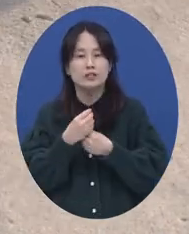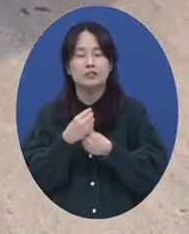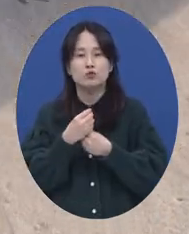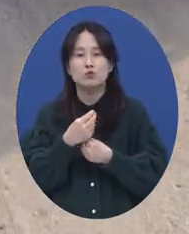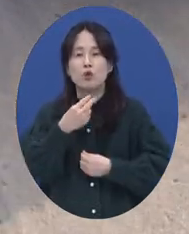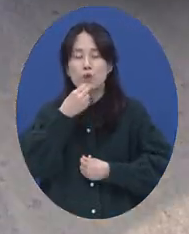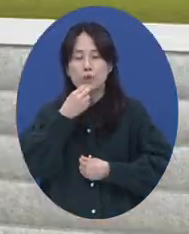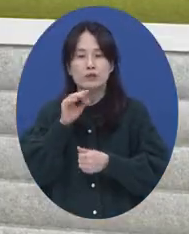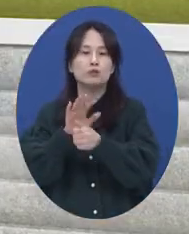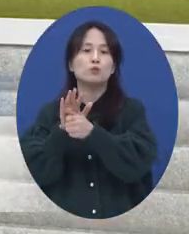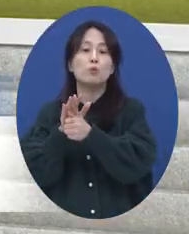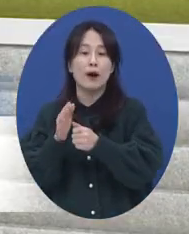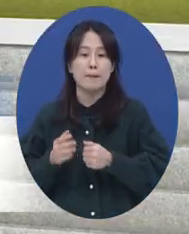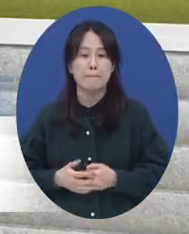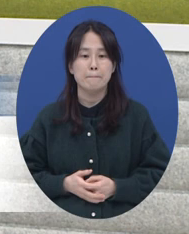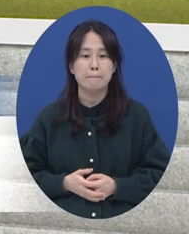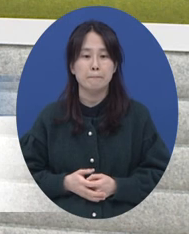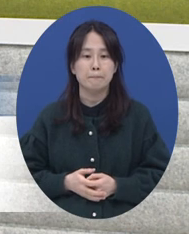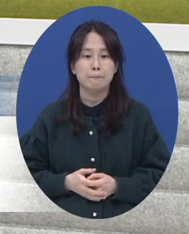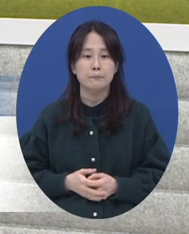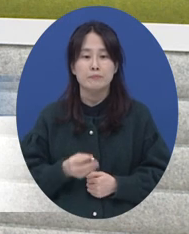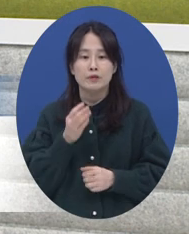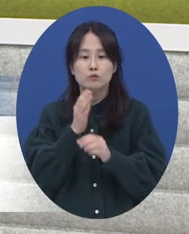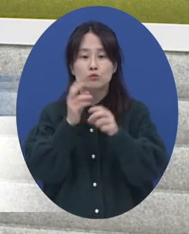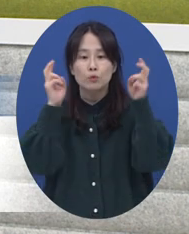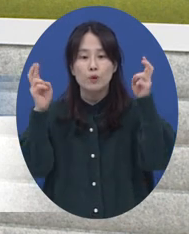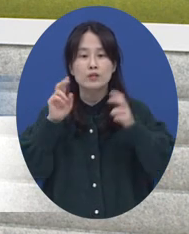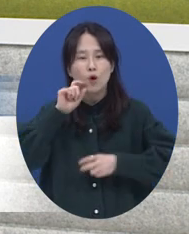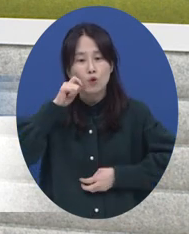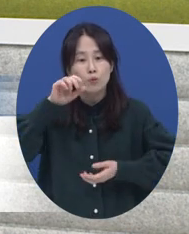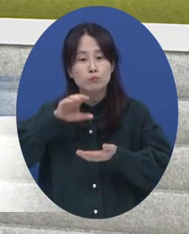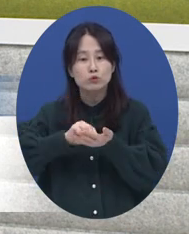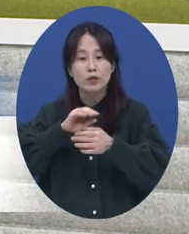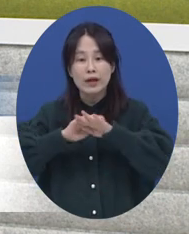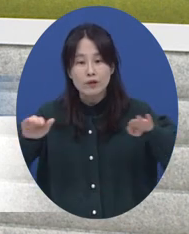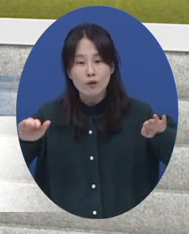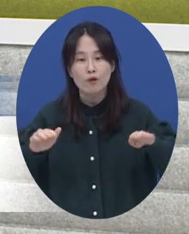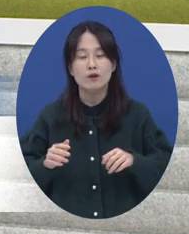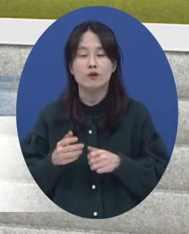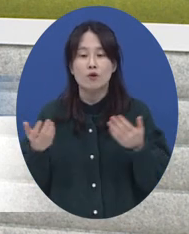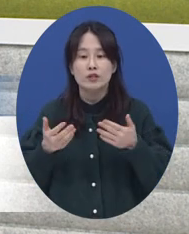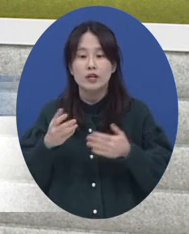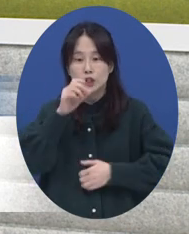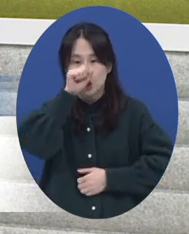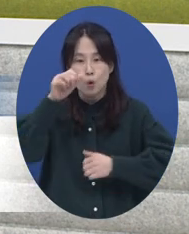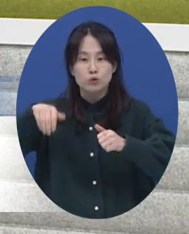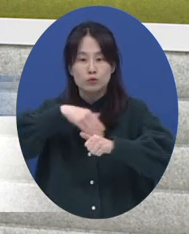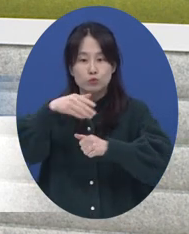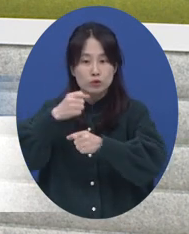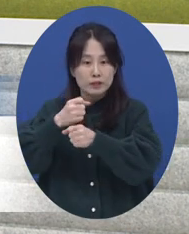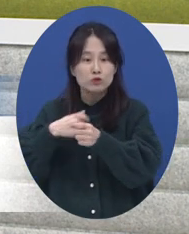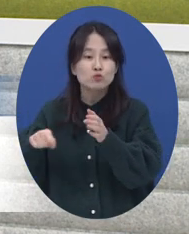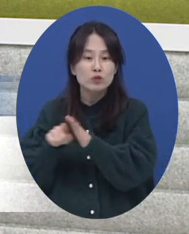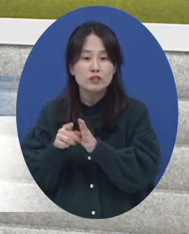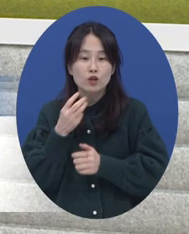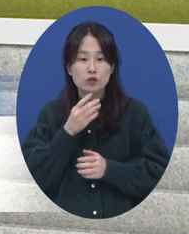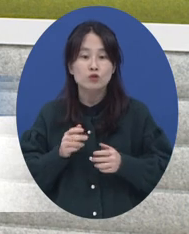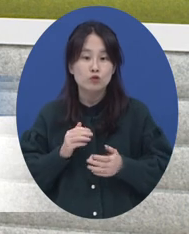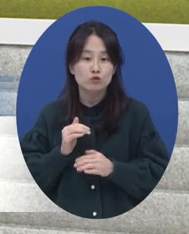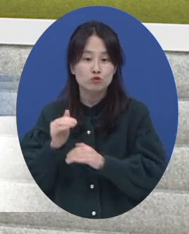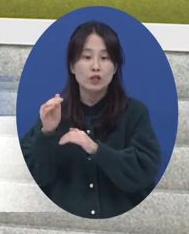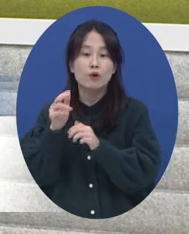힘썼습니다 돈의 조소 기업의 애로를 해소하고 기업하기 좋은 환경 조성을 위해서 되기도 해서 조직하고 있는